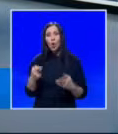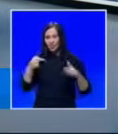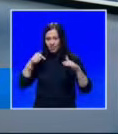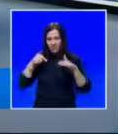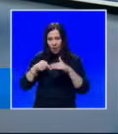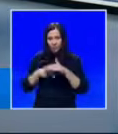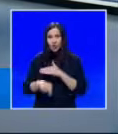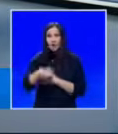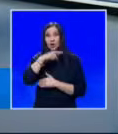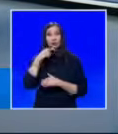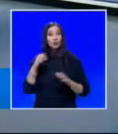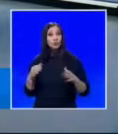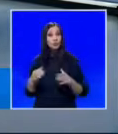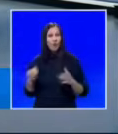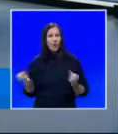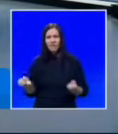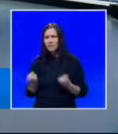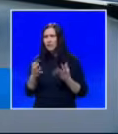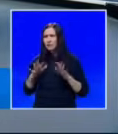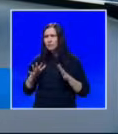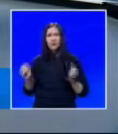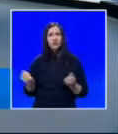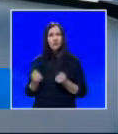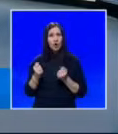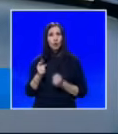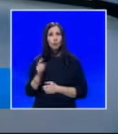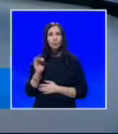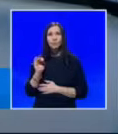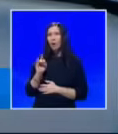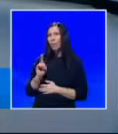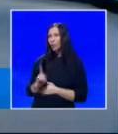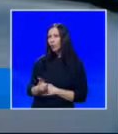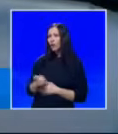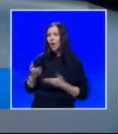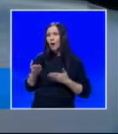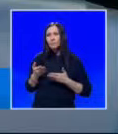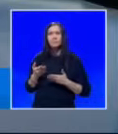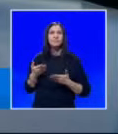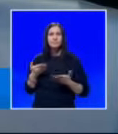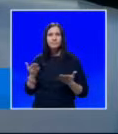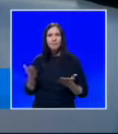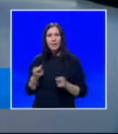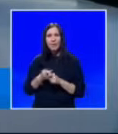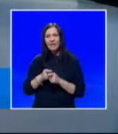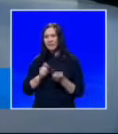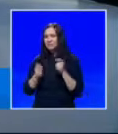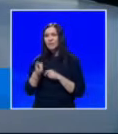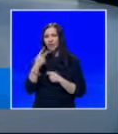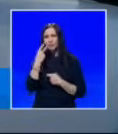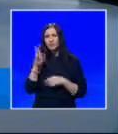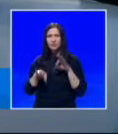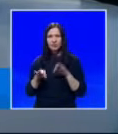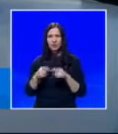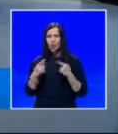дълбините, така да се каже, на руското общество да възникнат някакви движения, които биха могли да породят смяна. И това го виждаме и по изборите. От